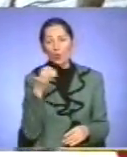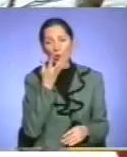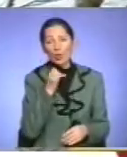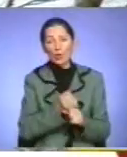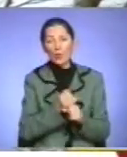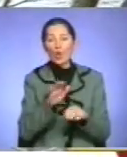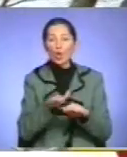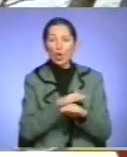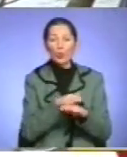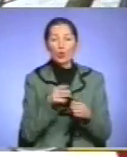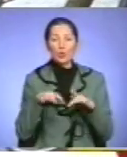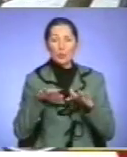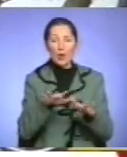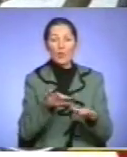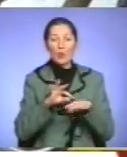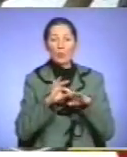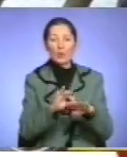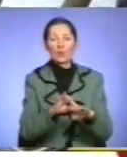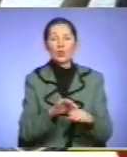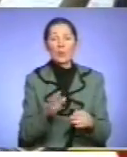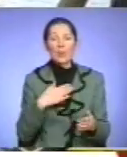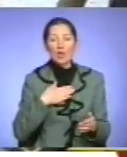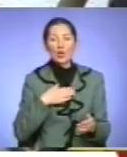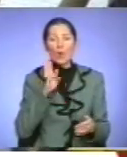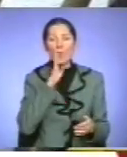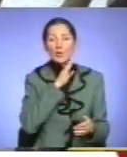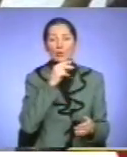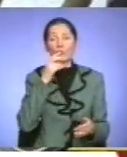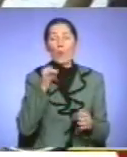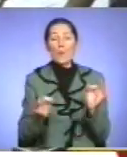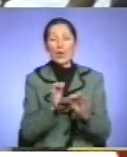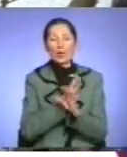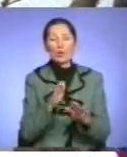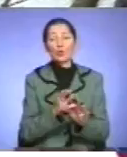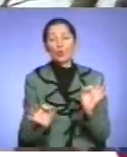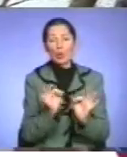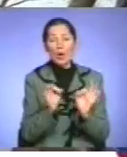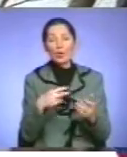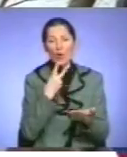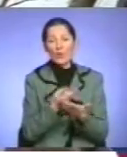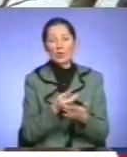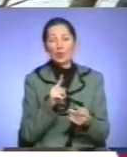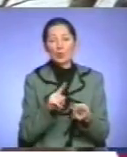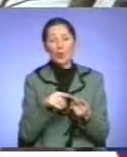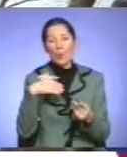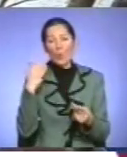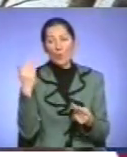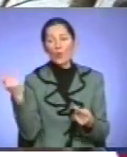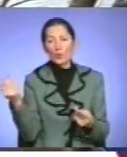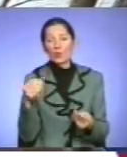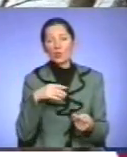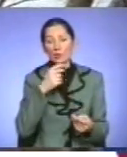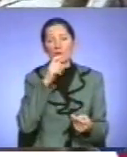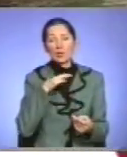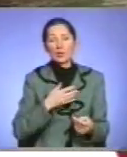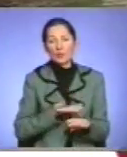нашу матінку природу до божого вигляду, до нормального вигляду. А з другого боку, гірко, тому що це зробили такі самі точно